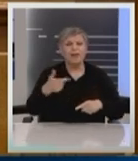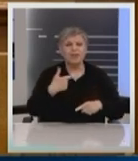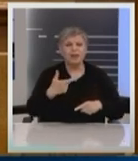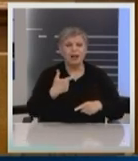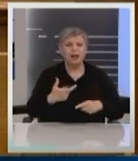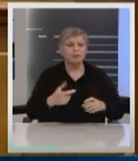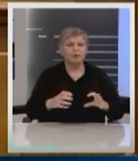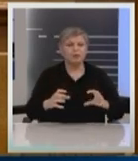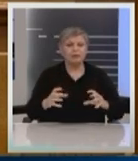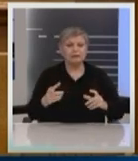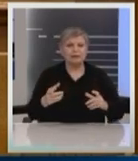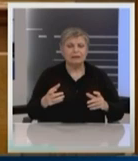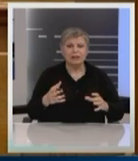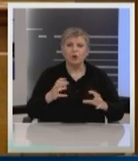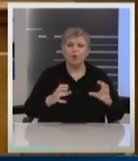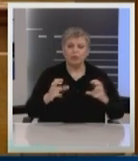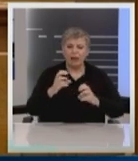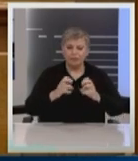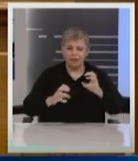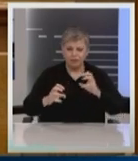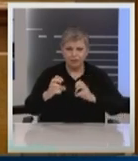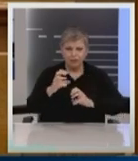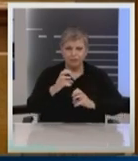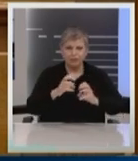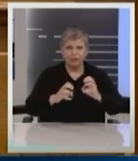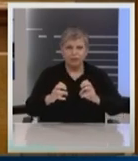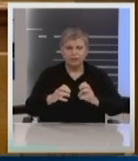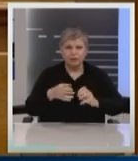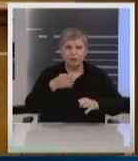φάνε. Αυτό αισθάνομαι, διότι